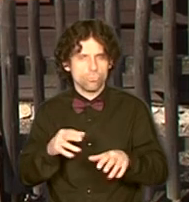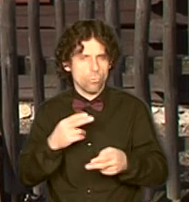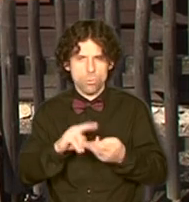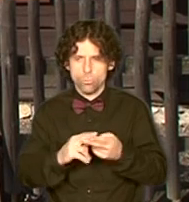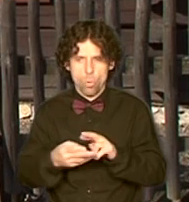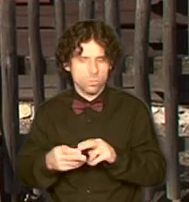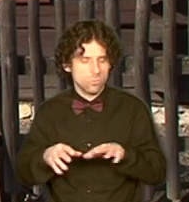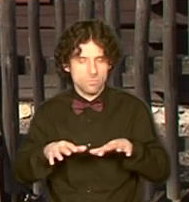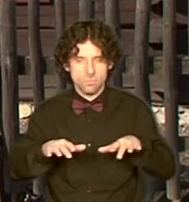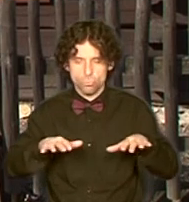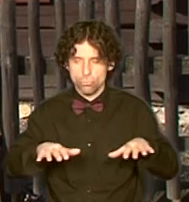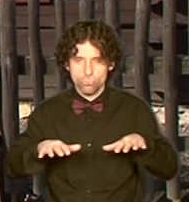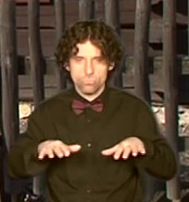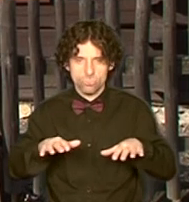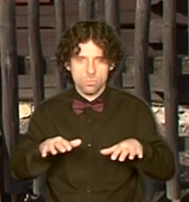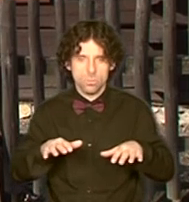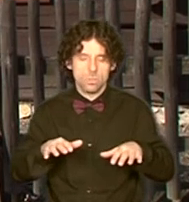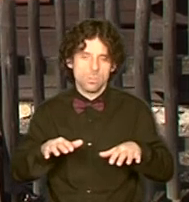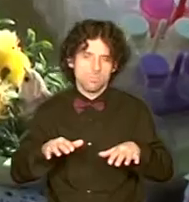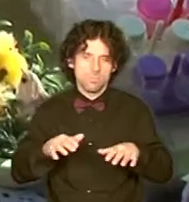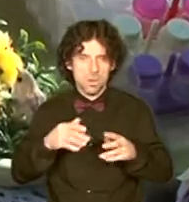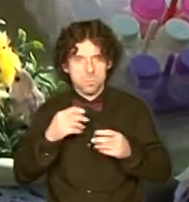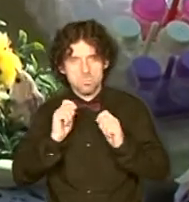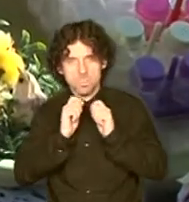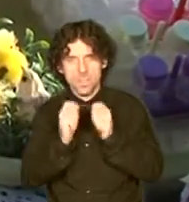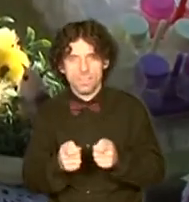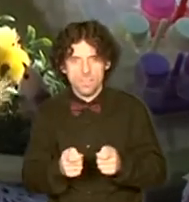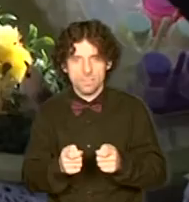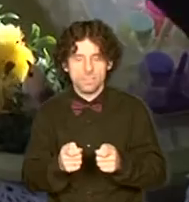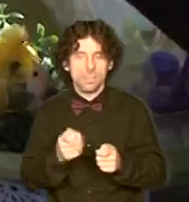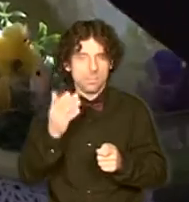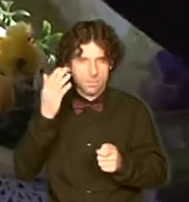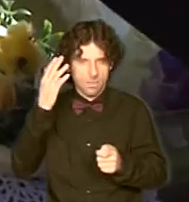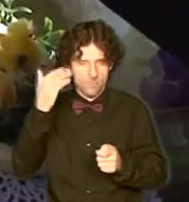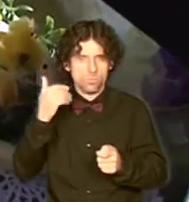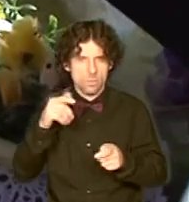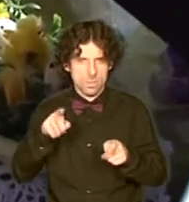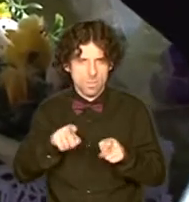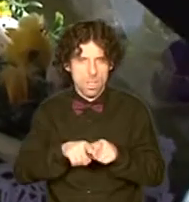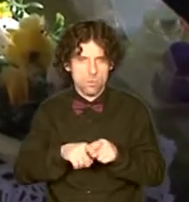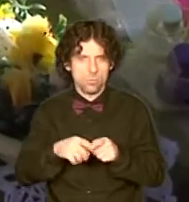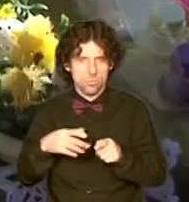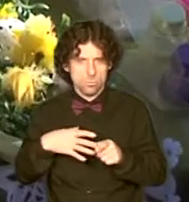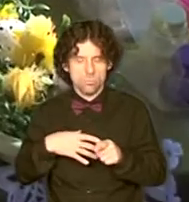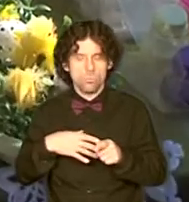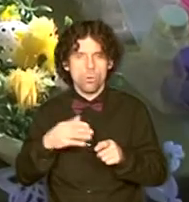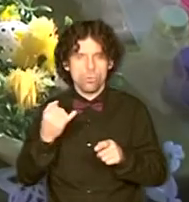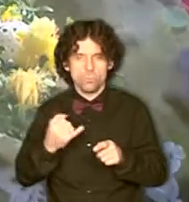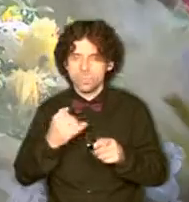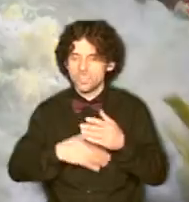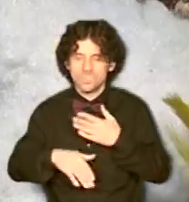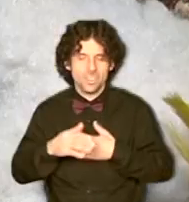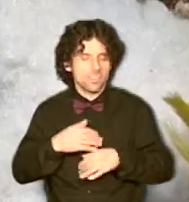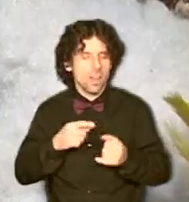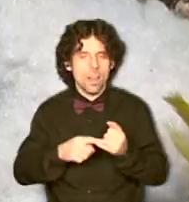duża ilość słodyczy, tak jak wspominałam wcześniej, oraz wyszukane prezenty, aczkolwiek i wtedy, i po dziś dzień dzieci bardzo się